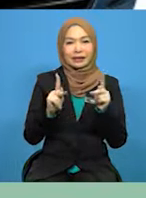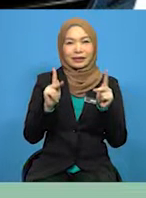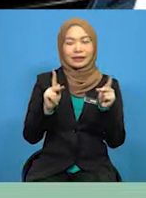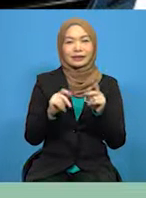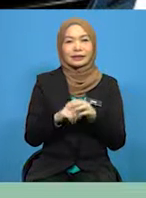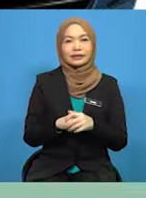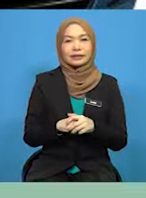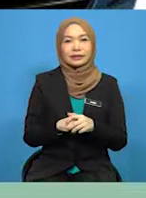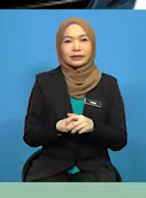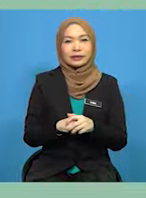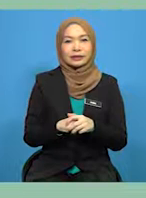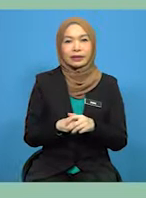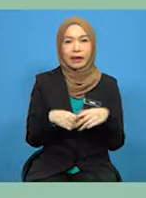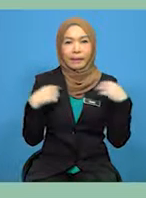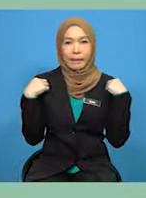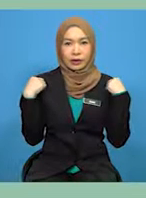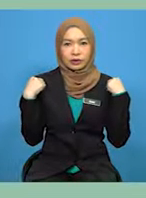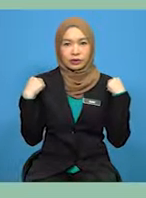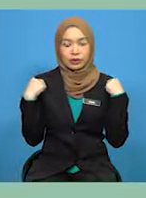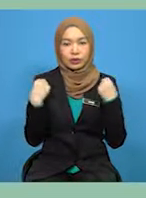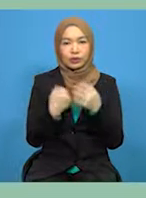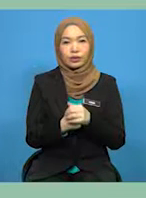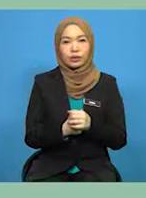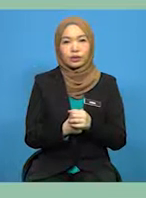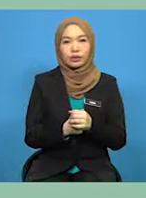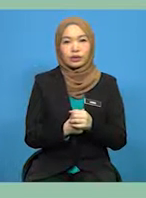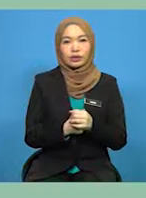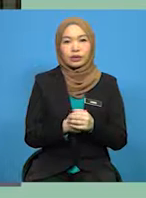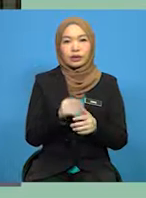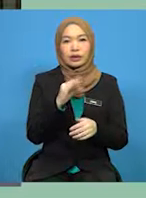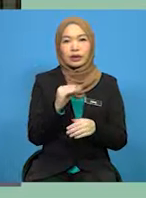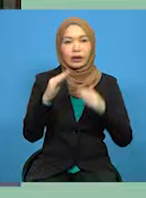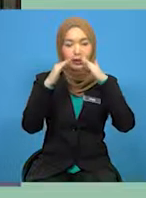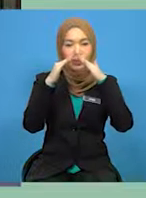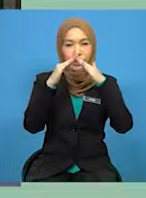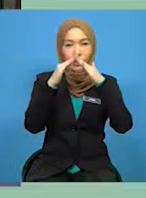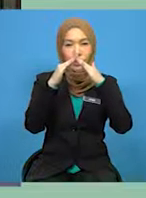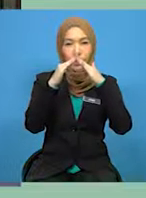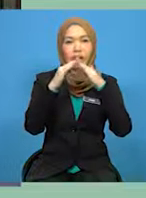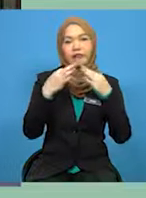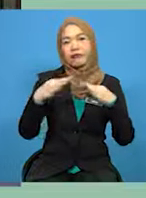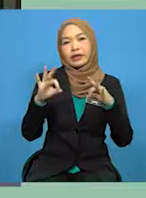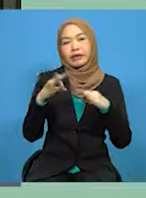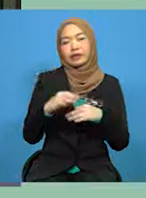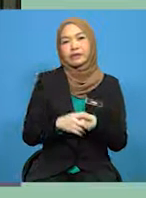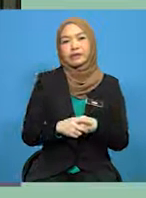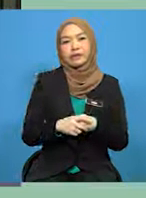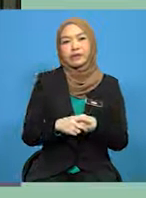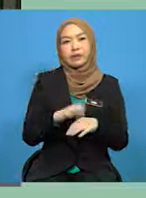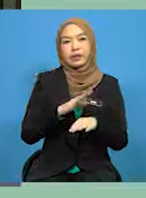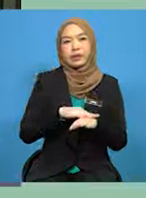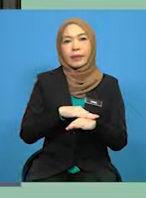kenderaan, pakaian seragam dan perumahan percuma